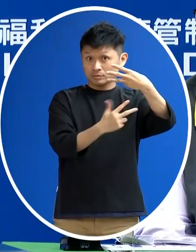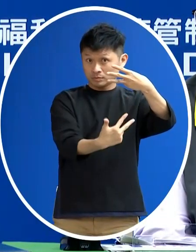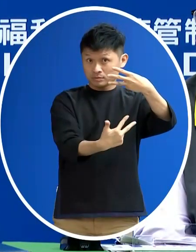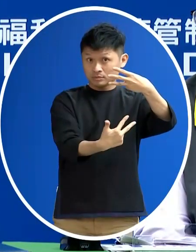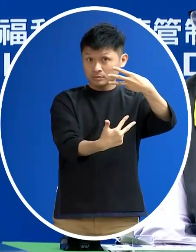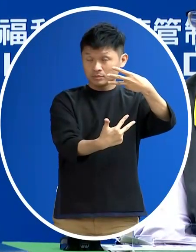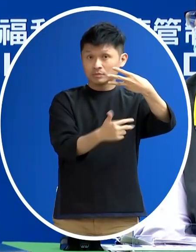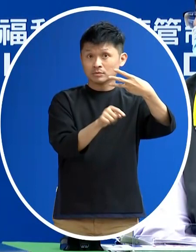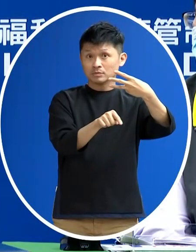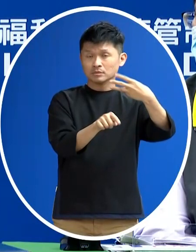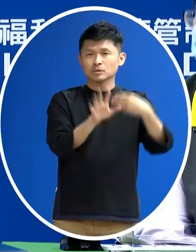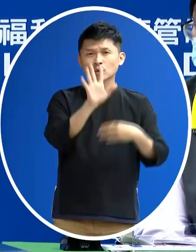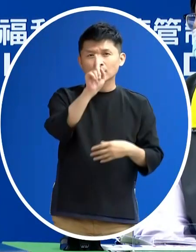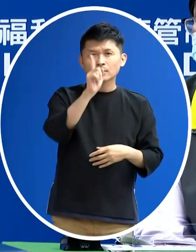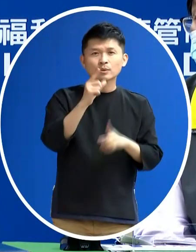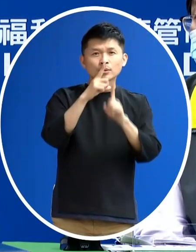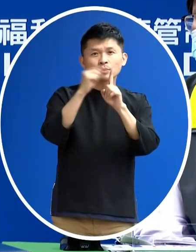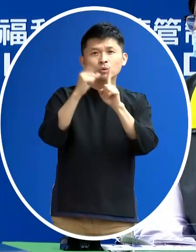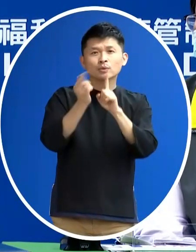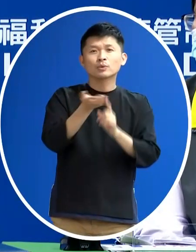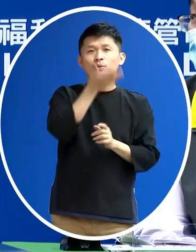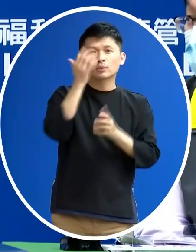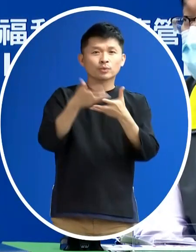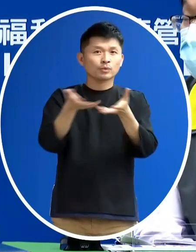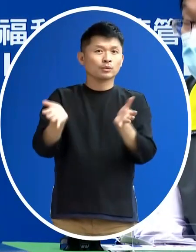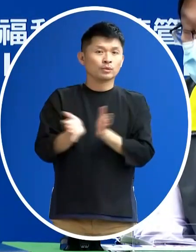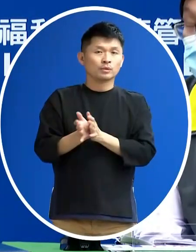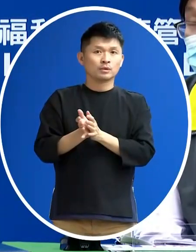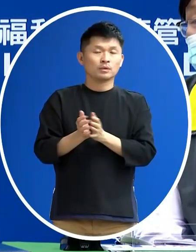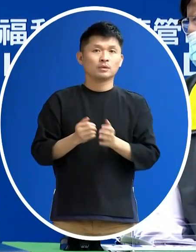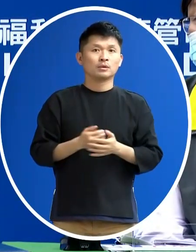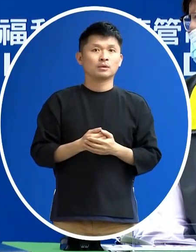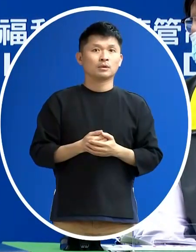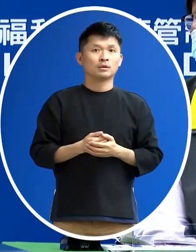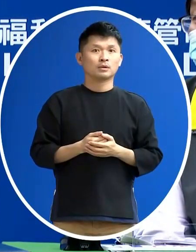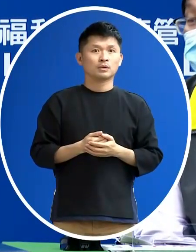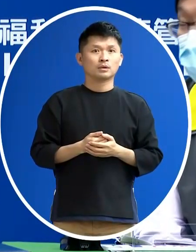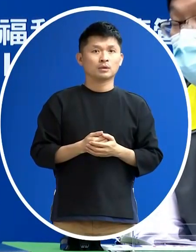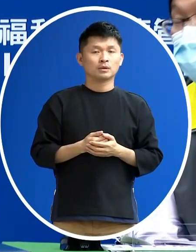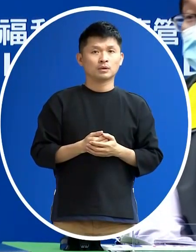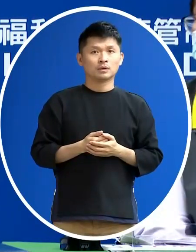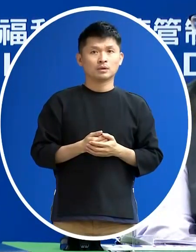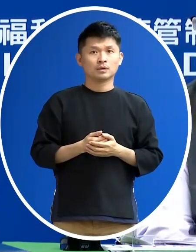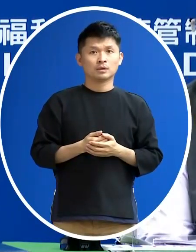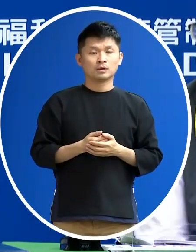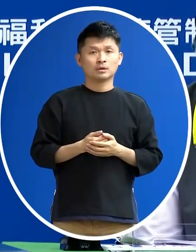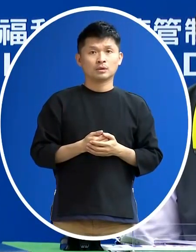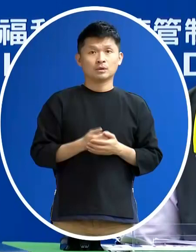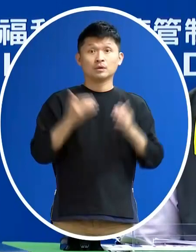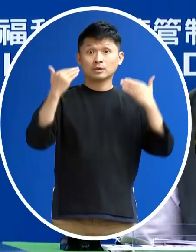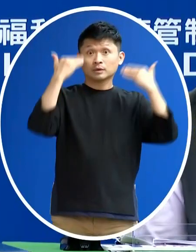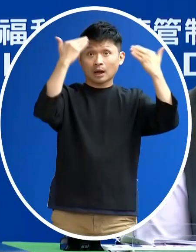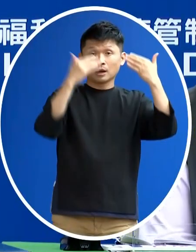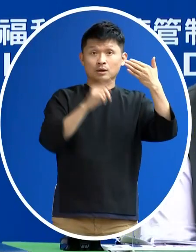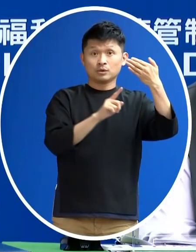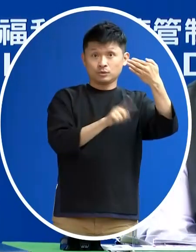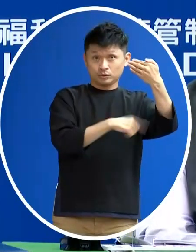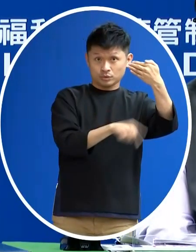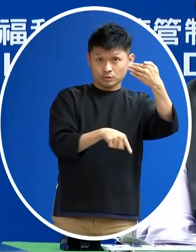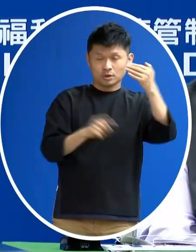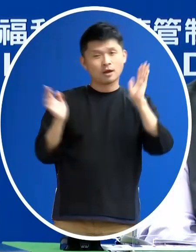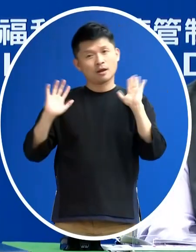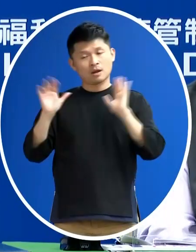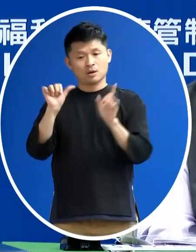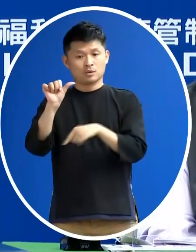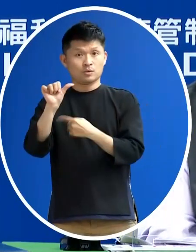像是这边有一个旅游团，哦，9个人，九大几小。九大五小，